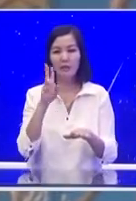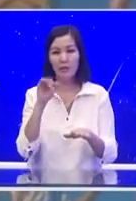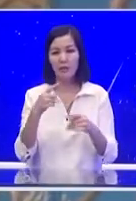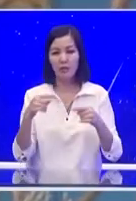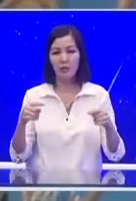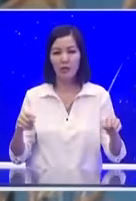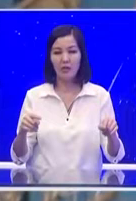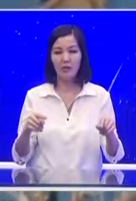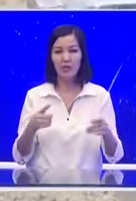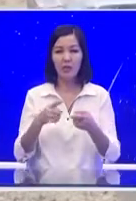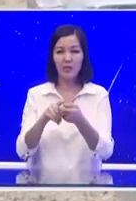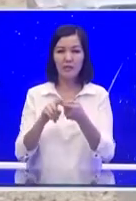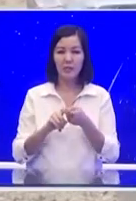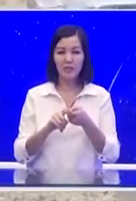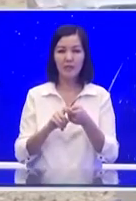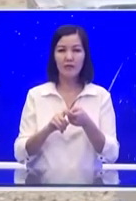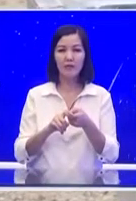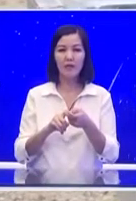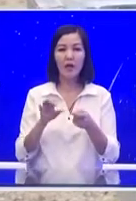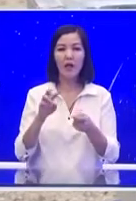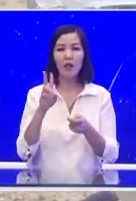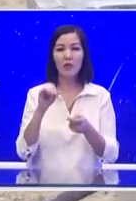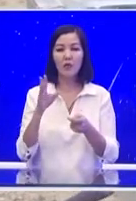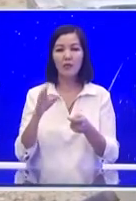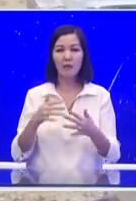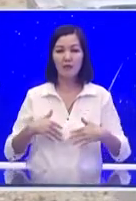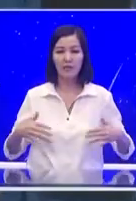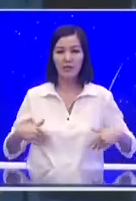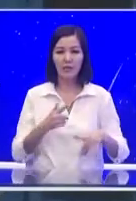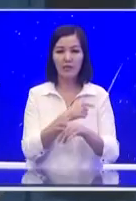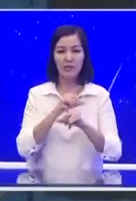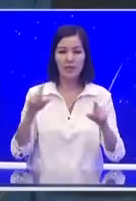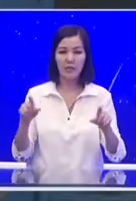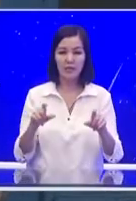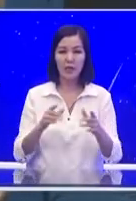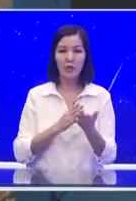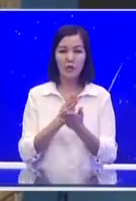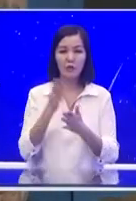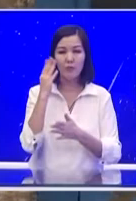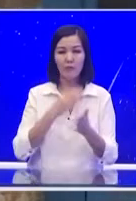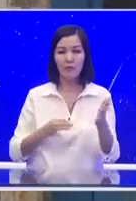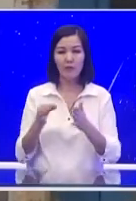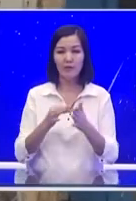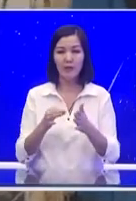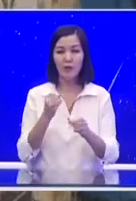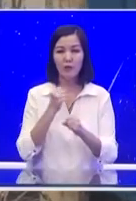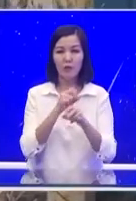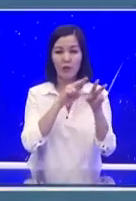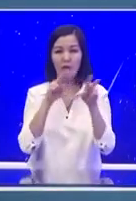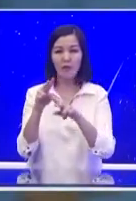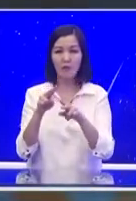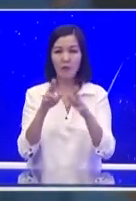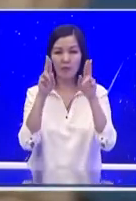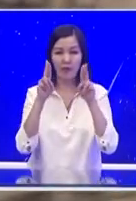других задействованы силы Алакольской ветеринарной станции. Противоэпидемиологические службы Алматинского региона ведут строгий контроль за